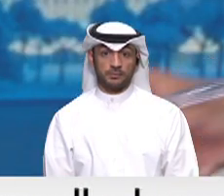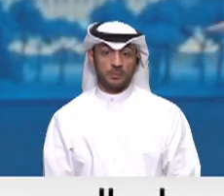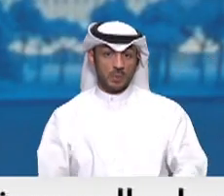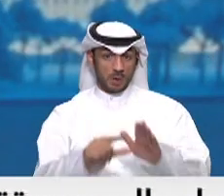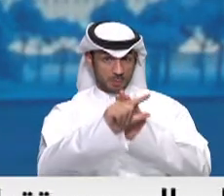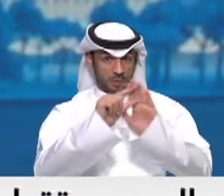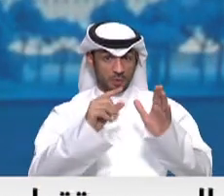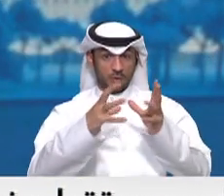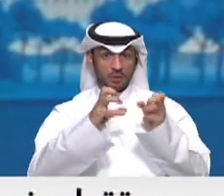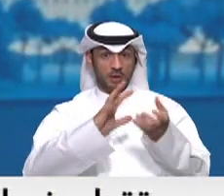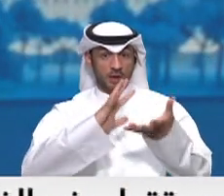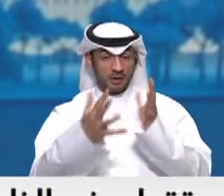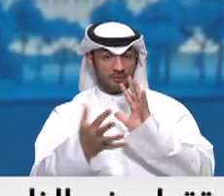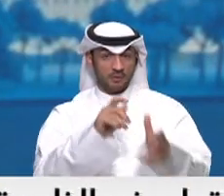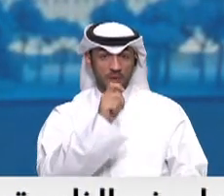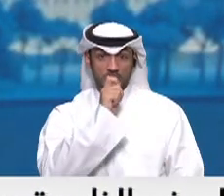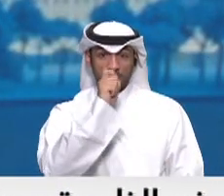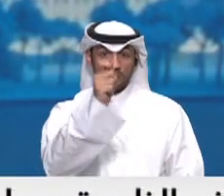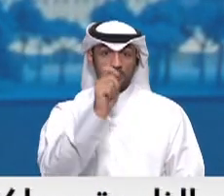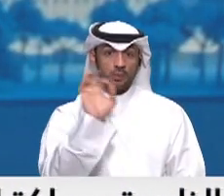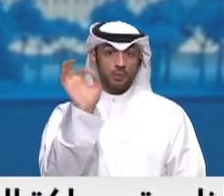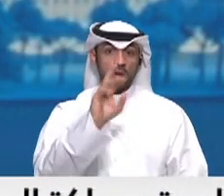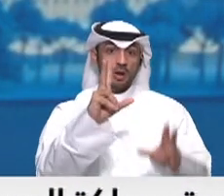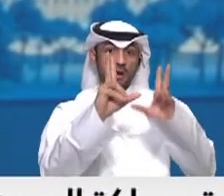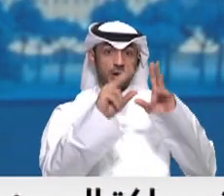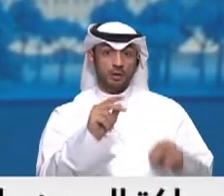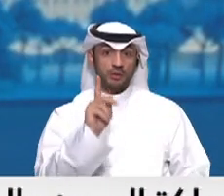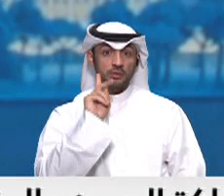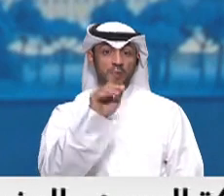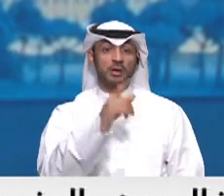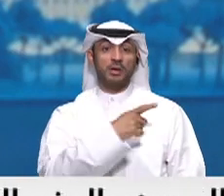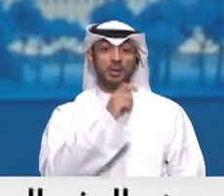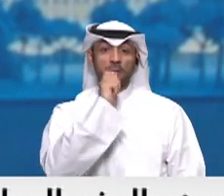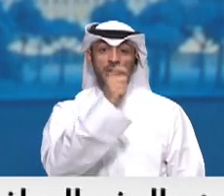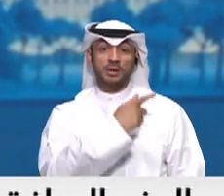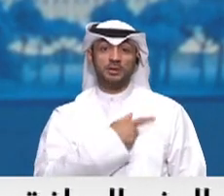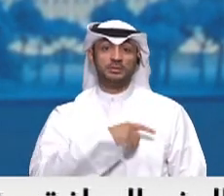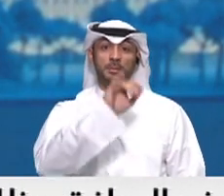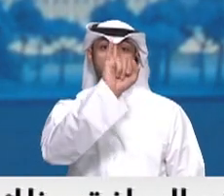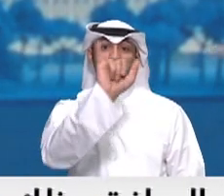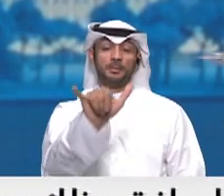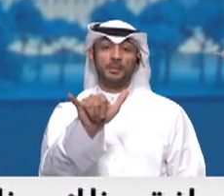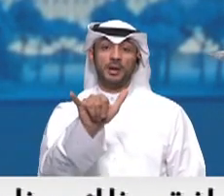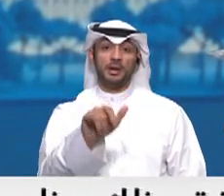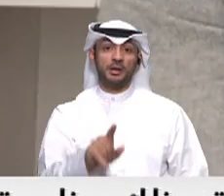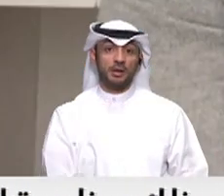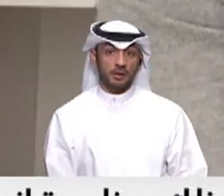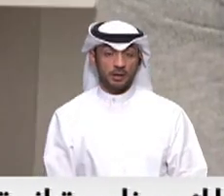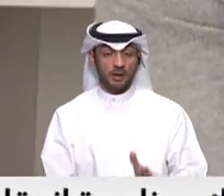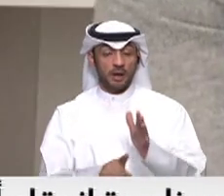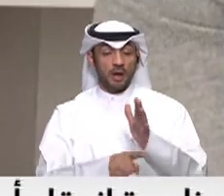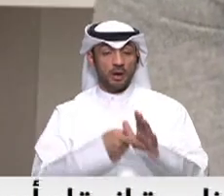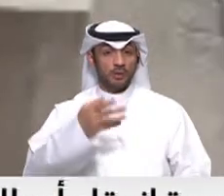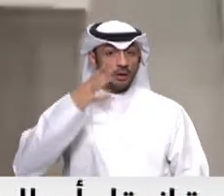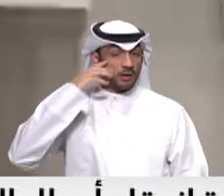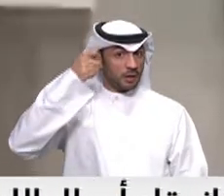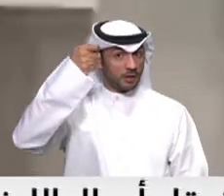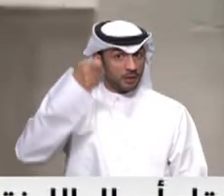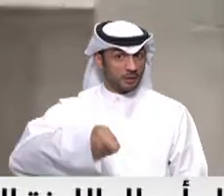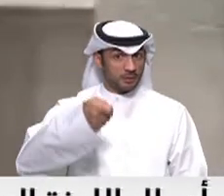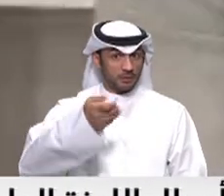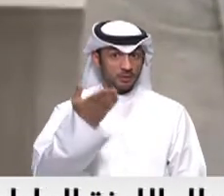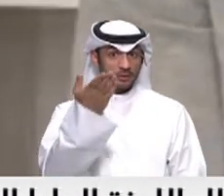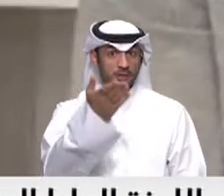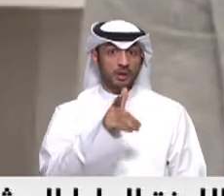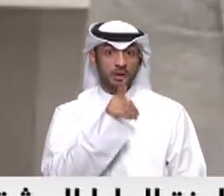والمزيد من التفاصيل ننتقل إلى بيروت، حيث تتواجد مراسلة قناة الأخبار مي فرحات. مي، أهلا ومرحبا بك